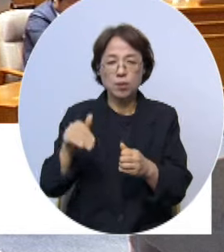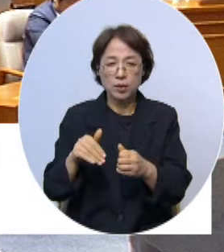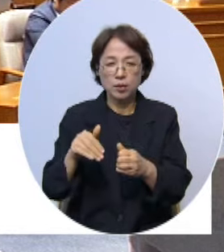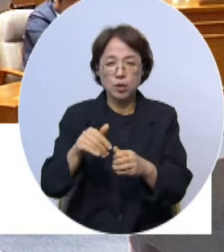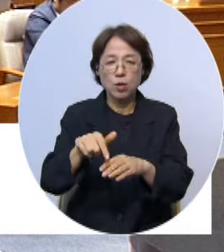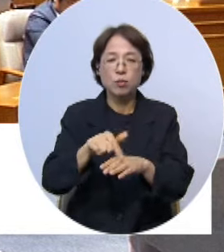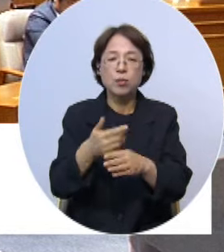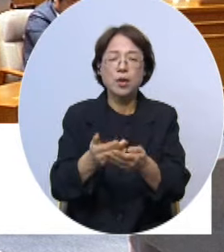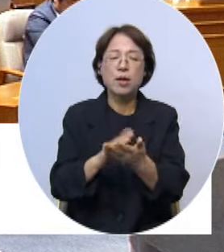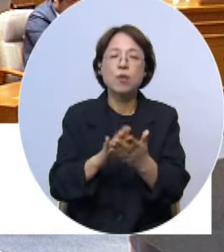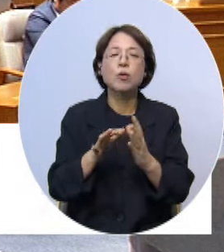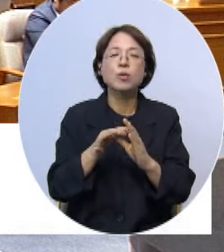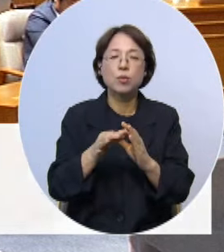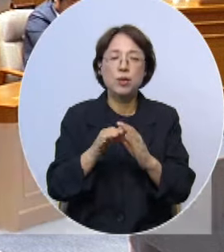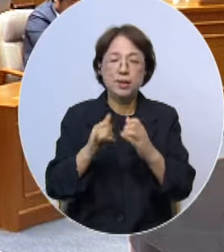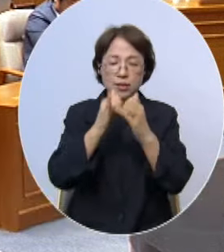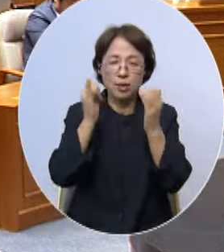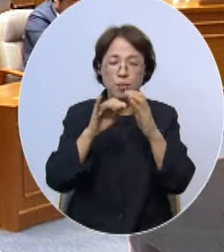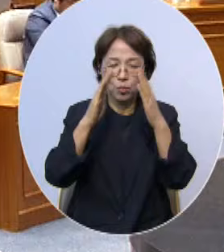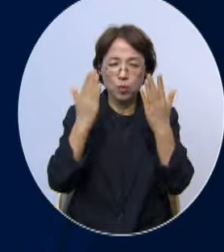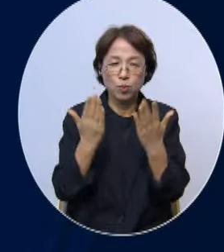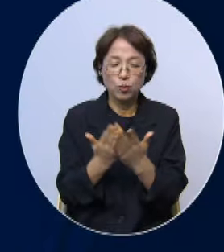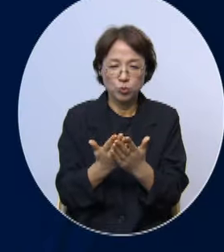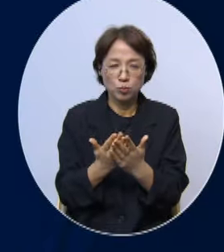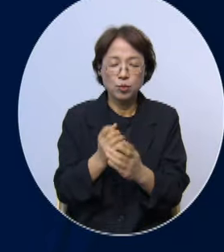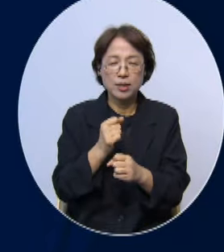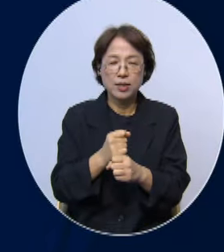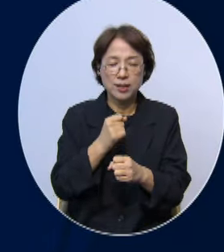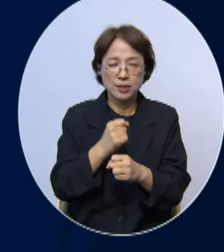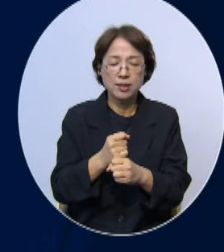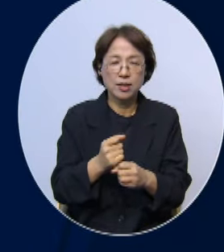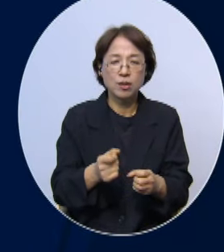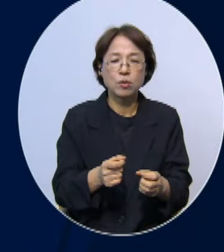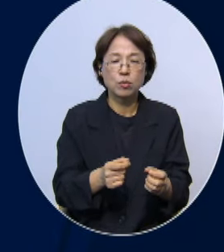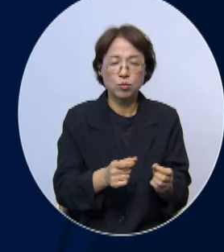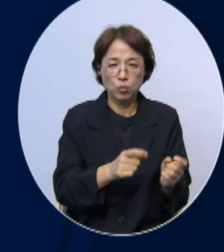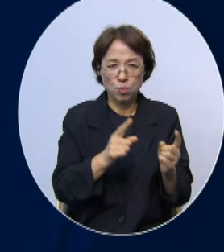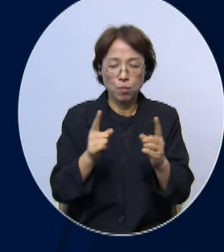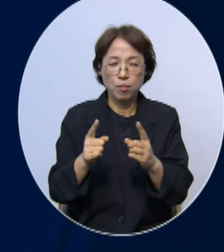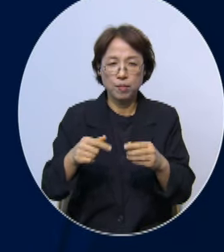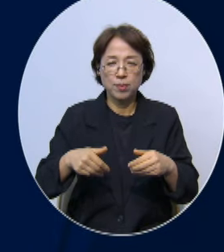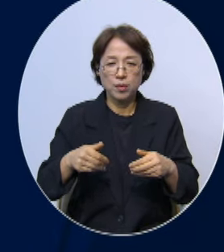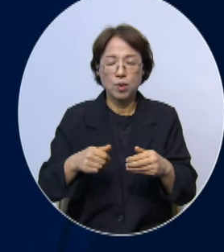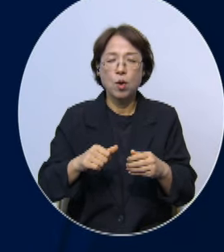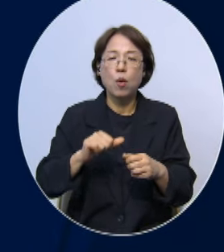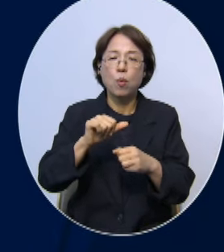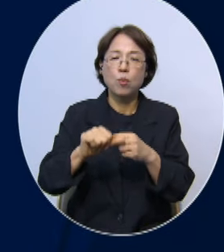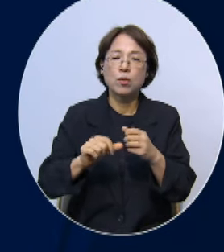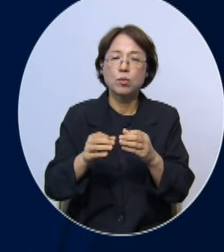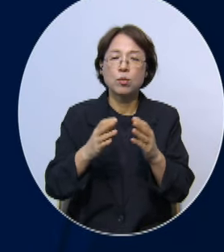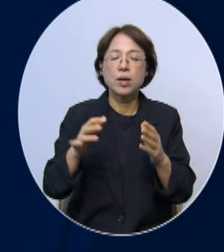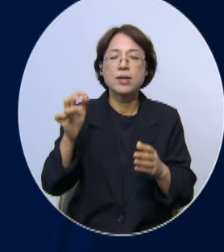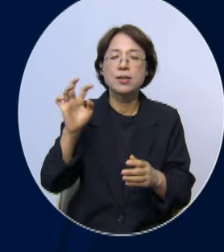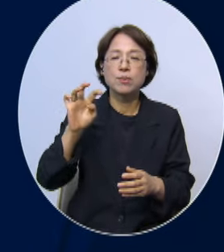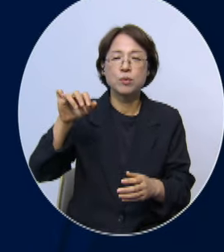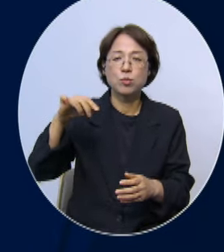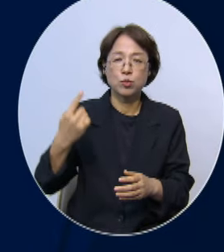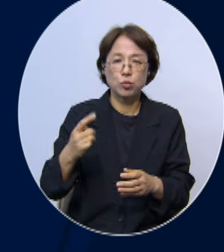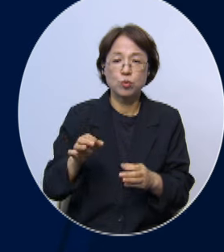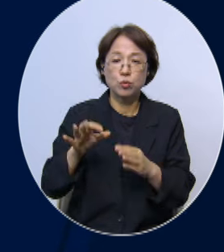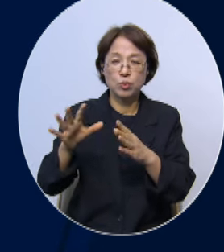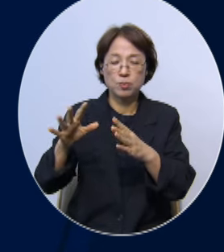전반의 생산성을 높여야 한다고 설명했습니다 앞으로 5년간 30조원 이상 투입해 의료개혁 과제를 차질없이